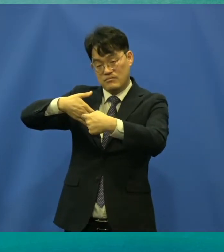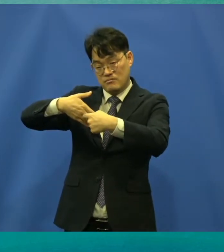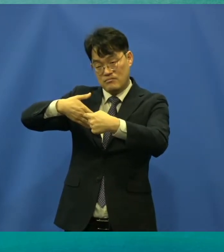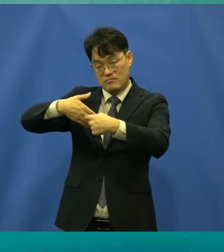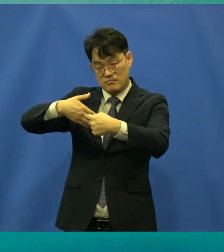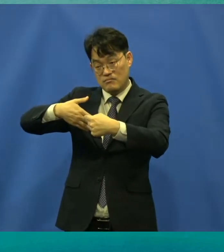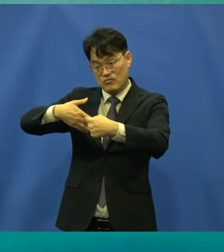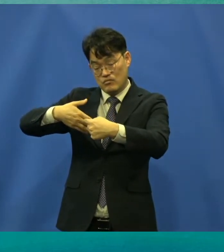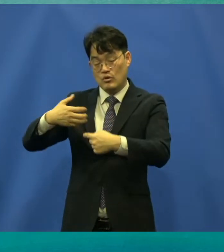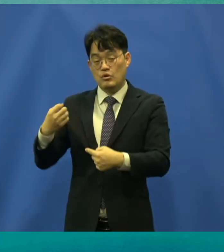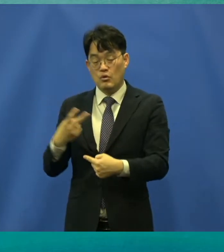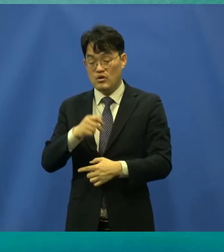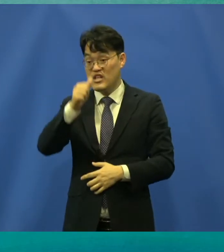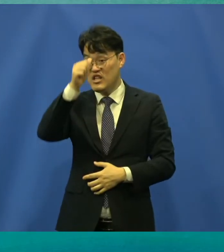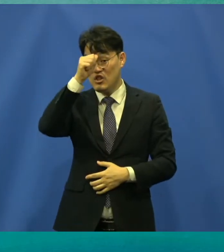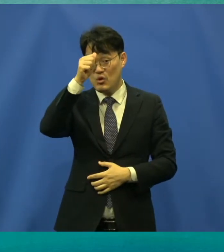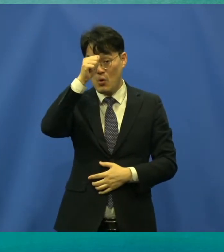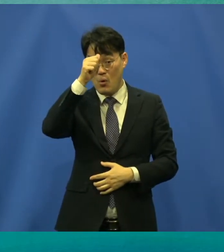있는